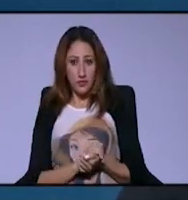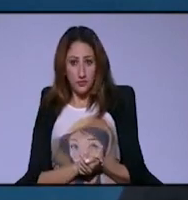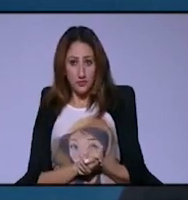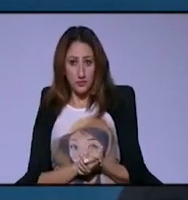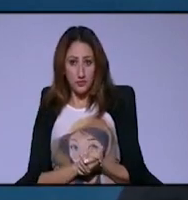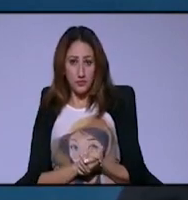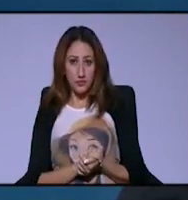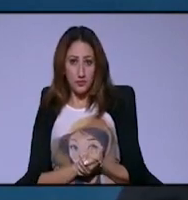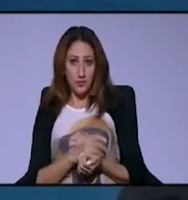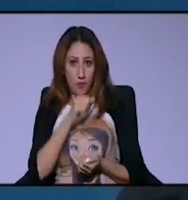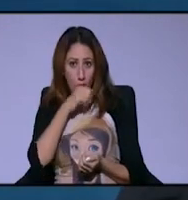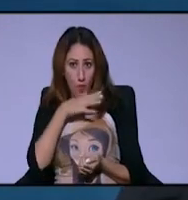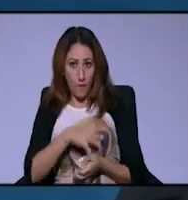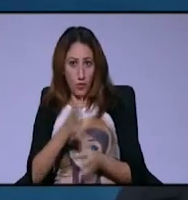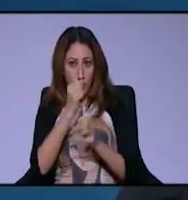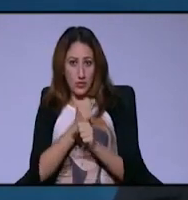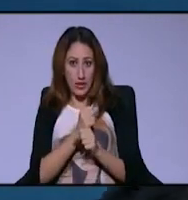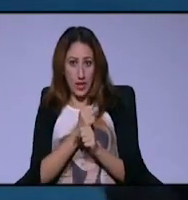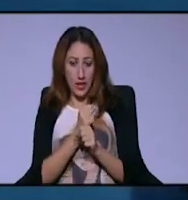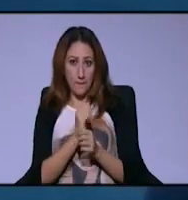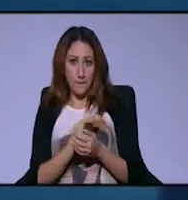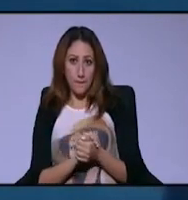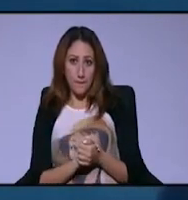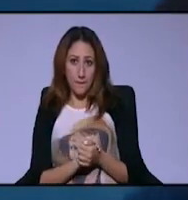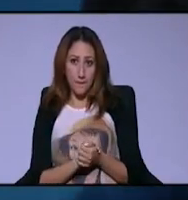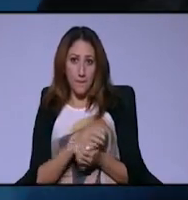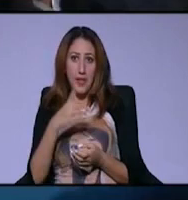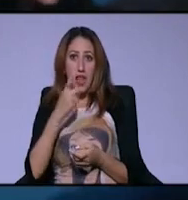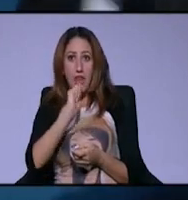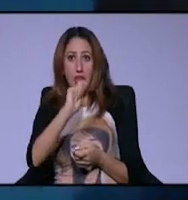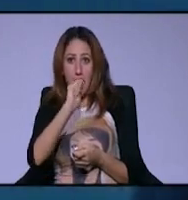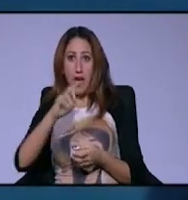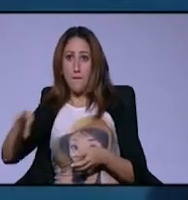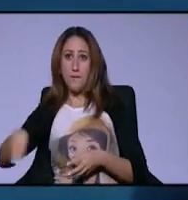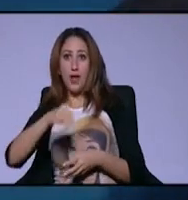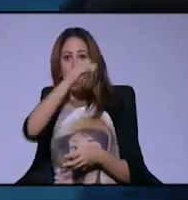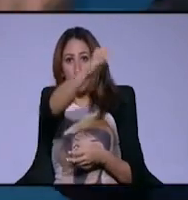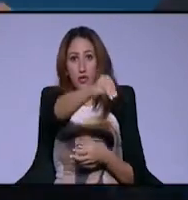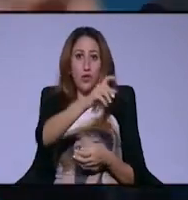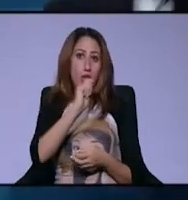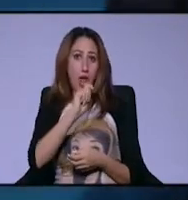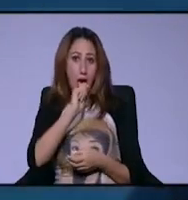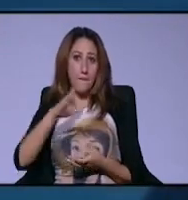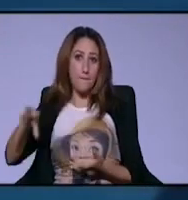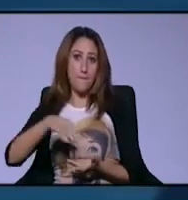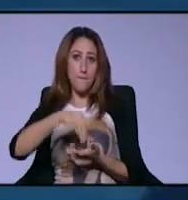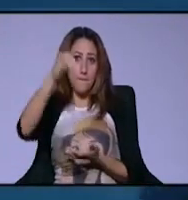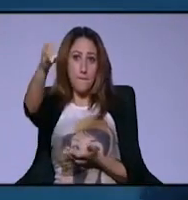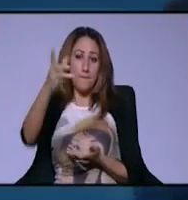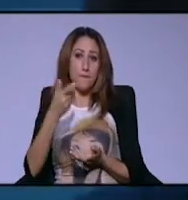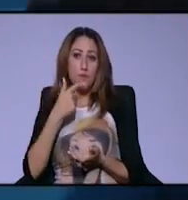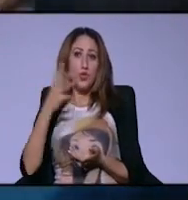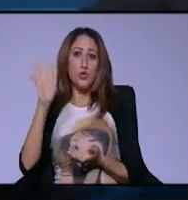فما زال صلى الله عليه وآله وصحبه وسلم يأخذ من اللحم ويعطي، ويأخذ من اللحم ويعطي، ويأخذ من